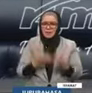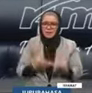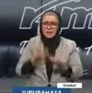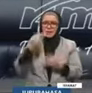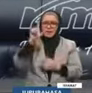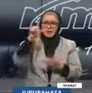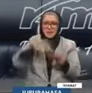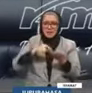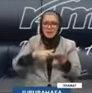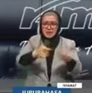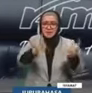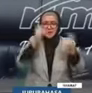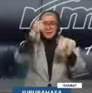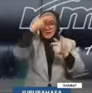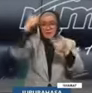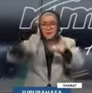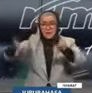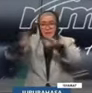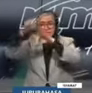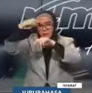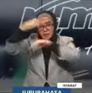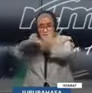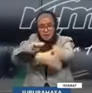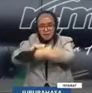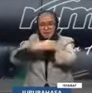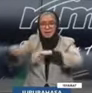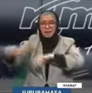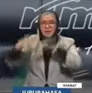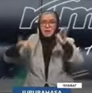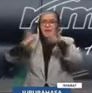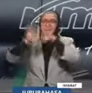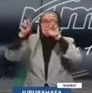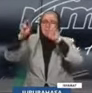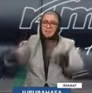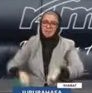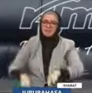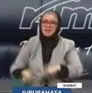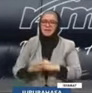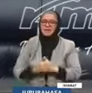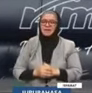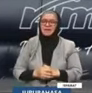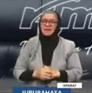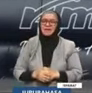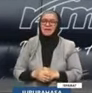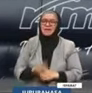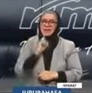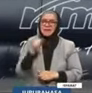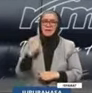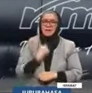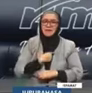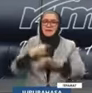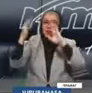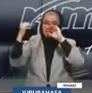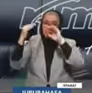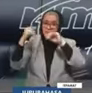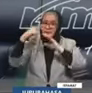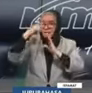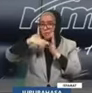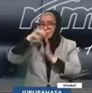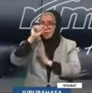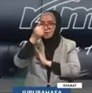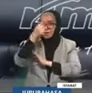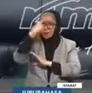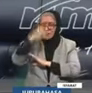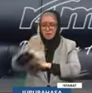kepada negara dan juga terakhir kita dan saya memang Memang kita berharap yang otobo ini kita akan Lenovo